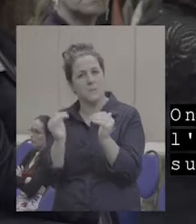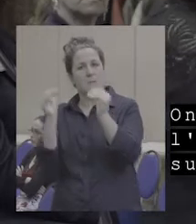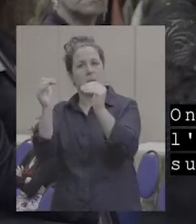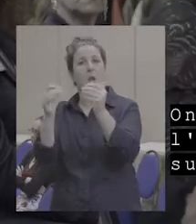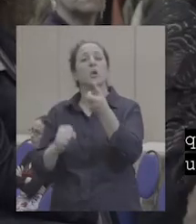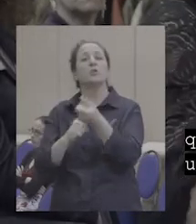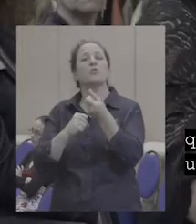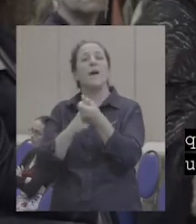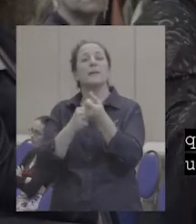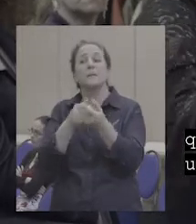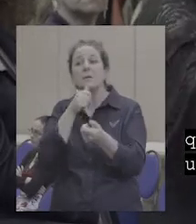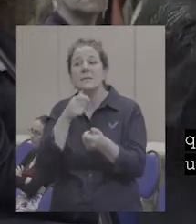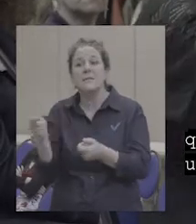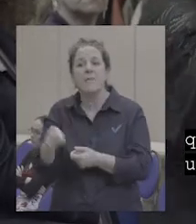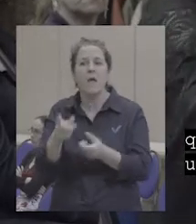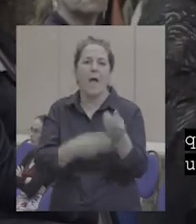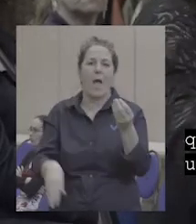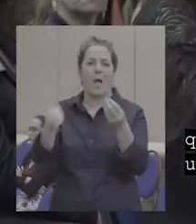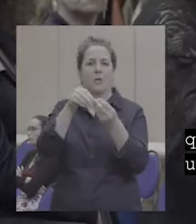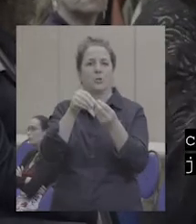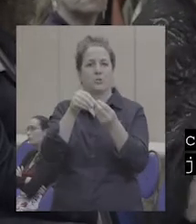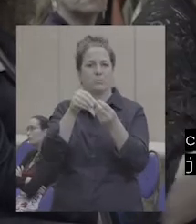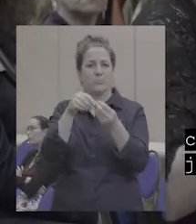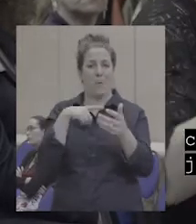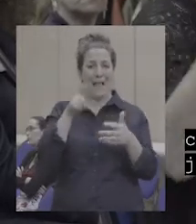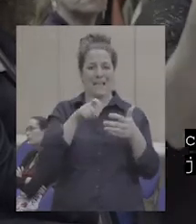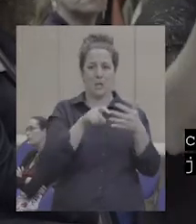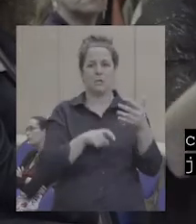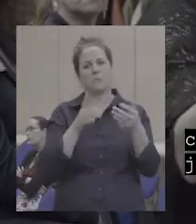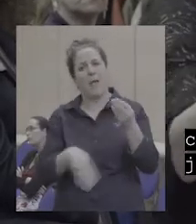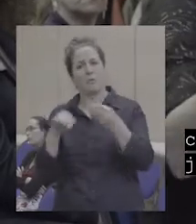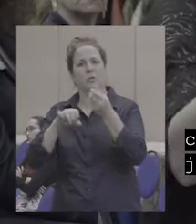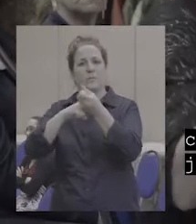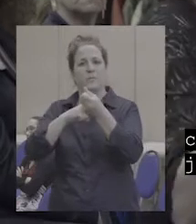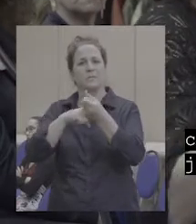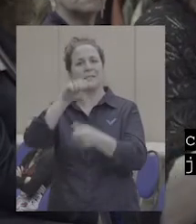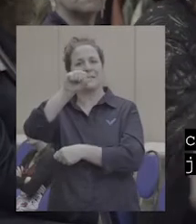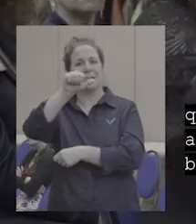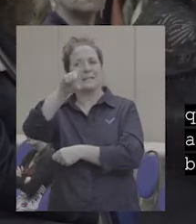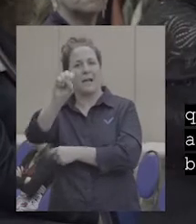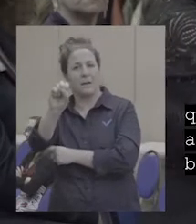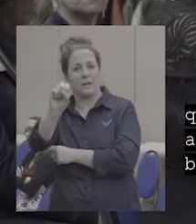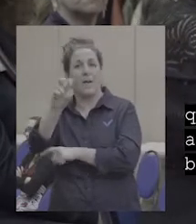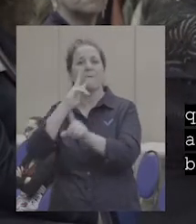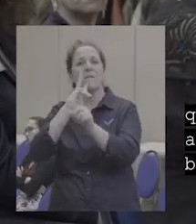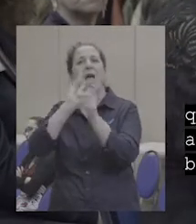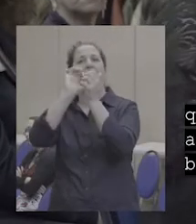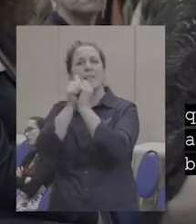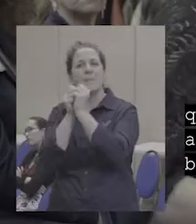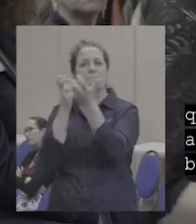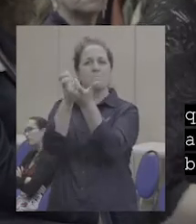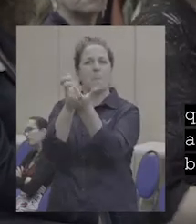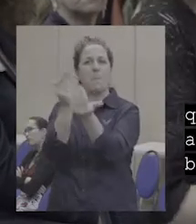l'adaptabilité avec la subvention SUAL qui va venir ajouter une coche à ce qu'on exige. Et on va jusqu'à la subvention SAD qui devient vraiment une adaptation